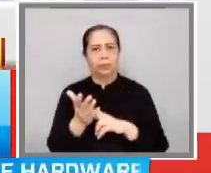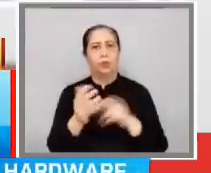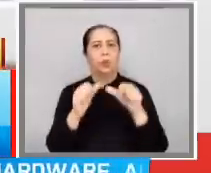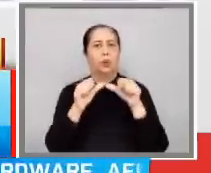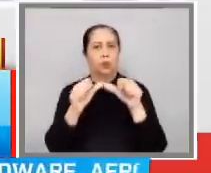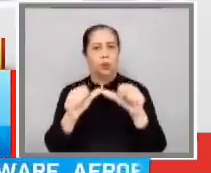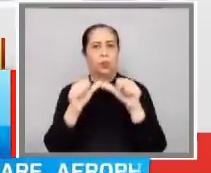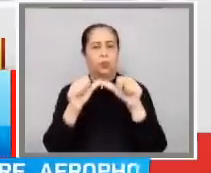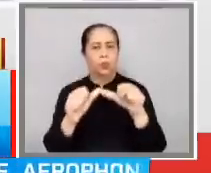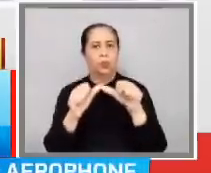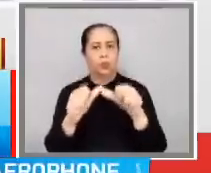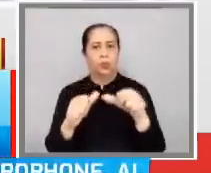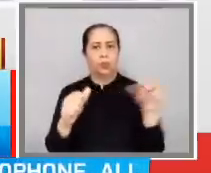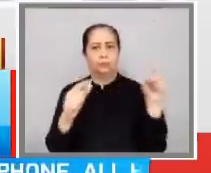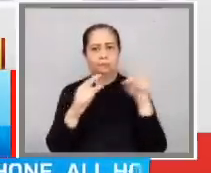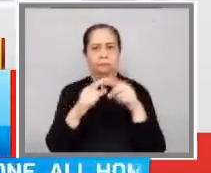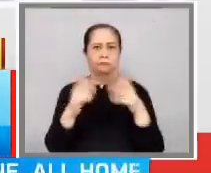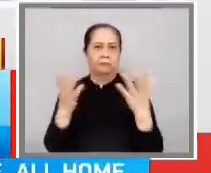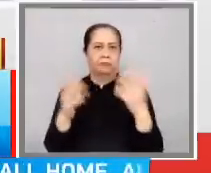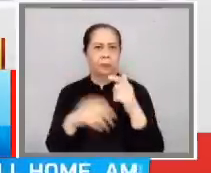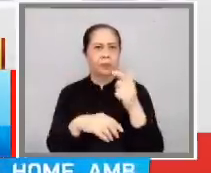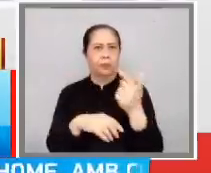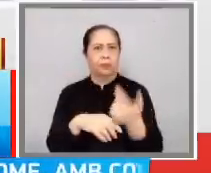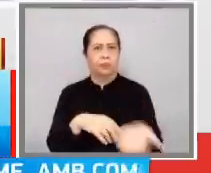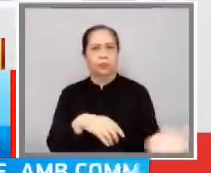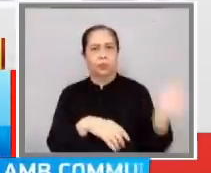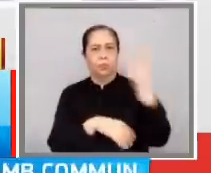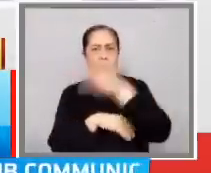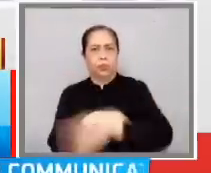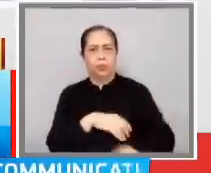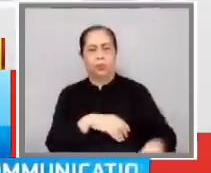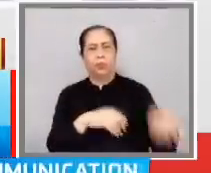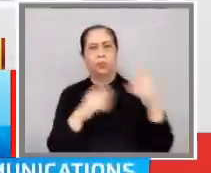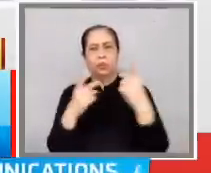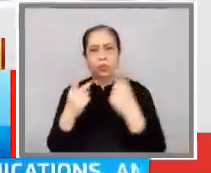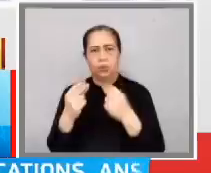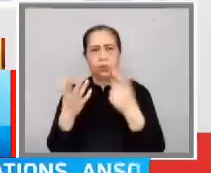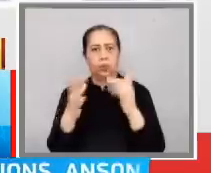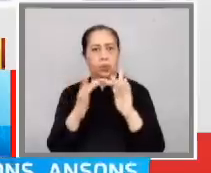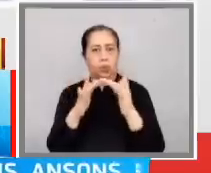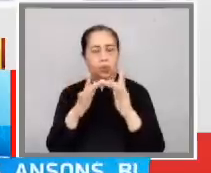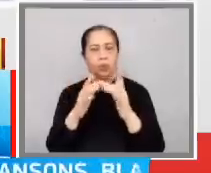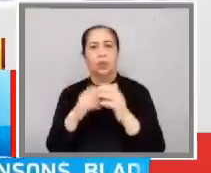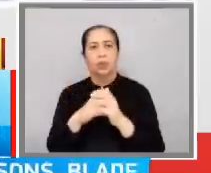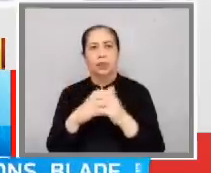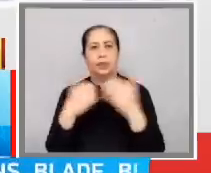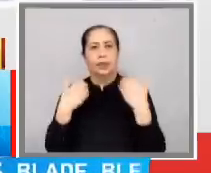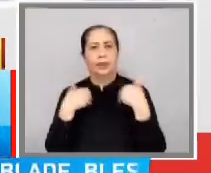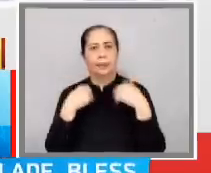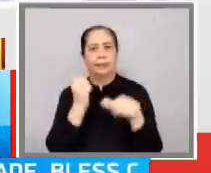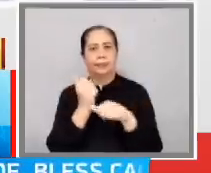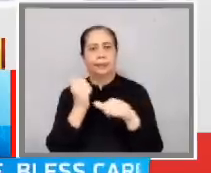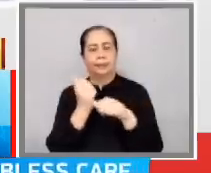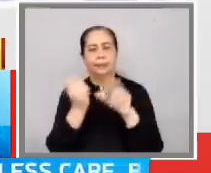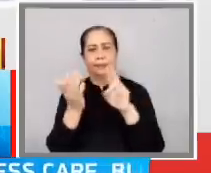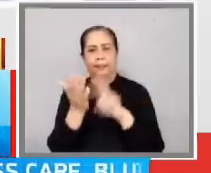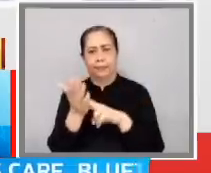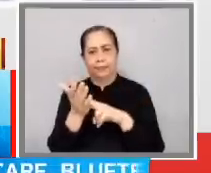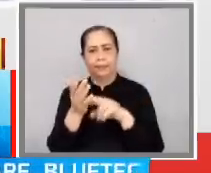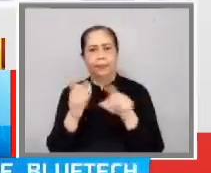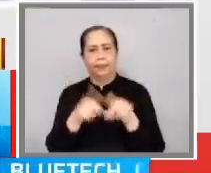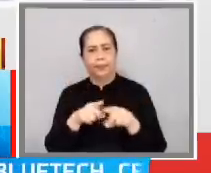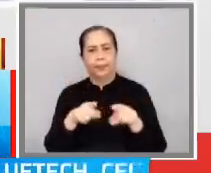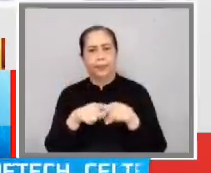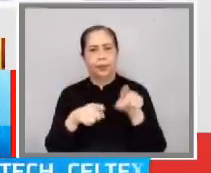po ito, kumbaga 24/7 po ito kung gagawin po ninyo online. May mga assisted registrations din naman po sa